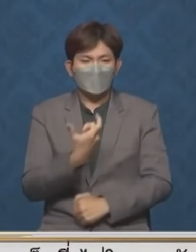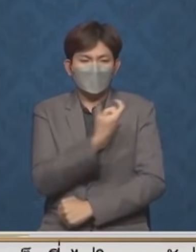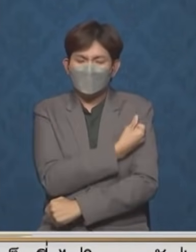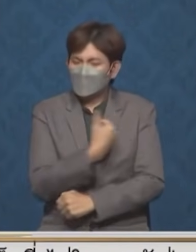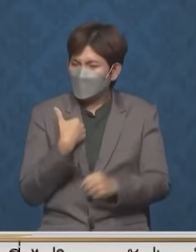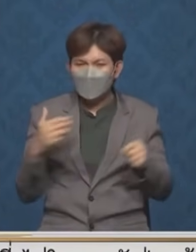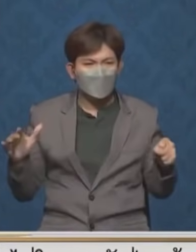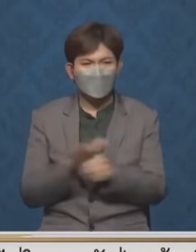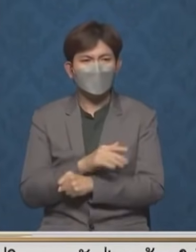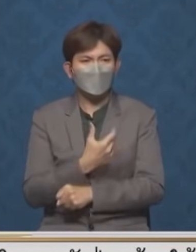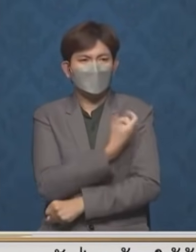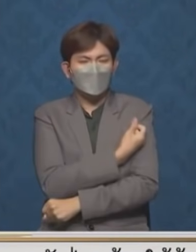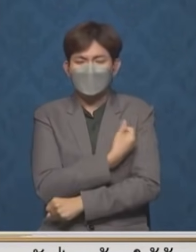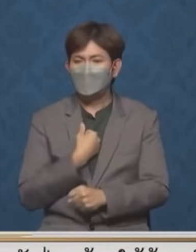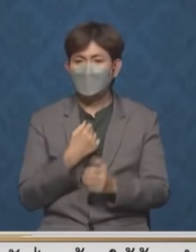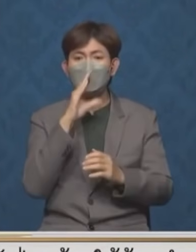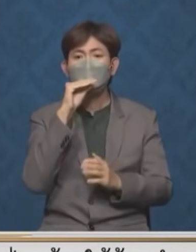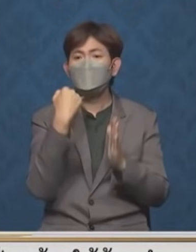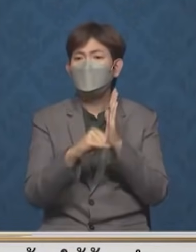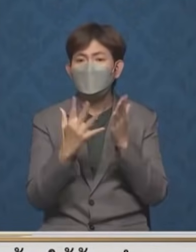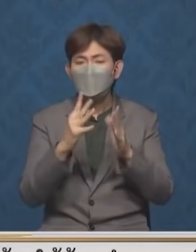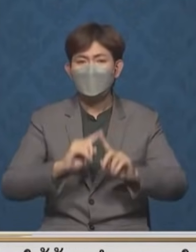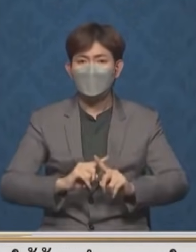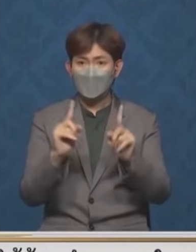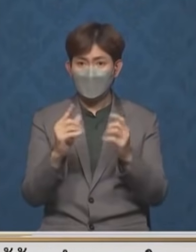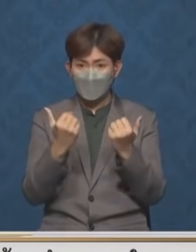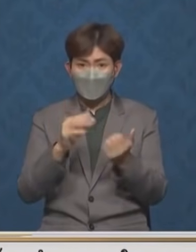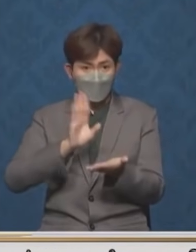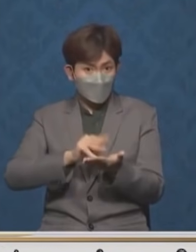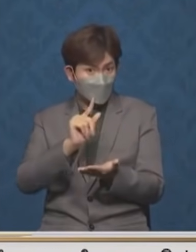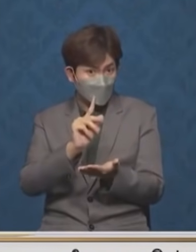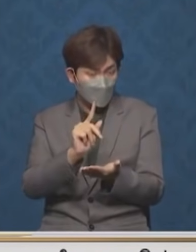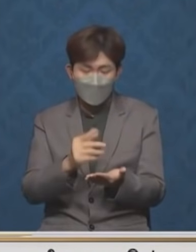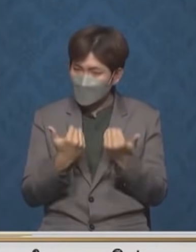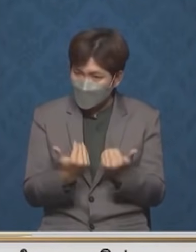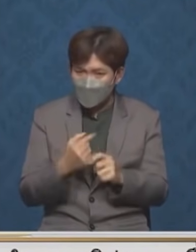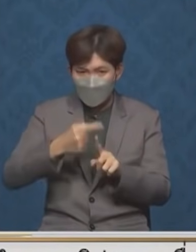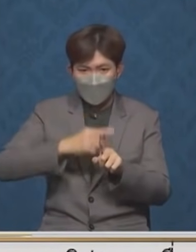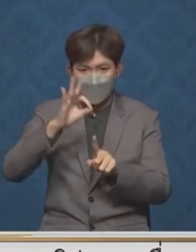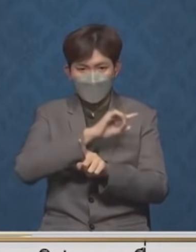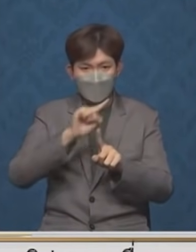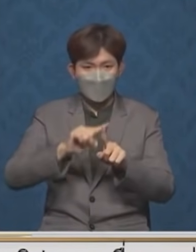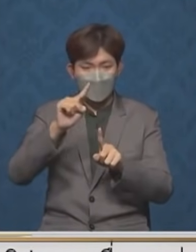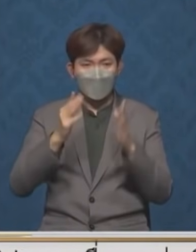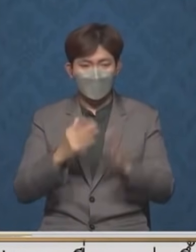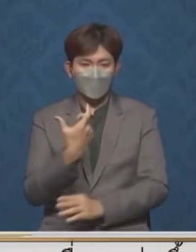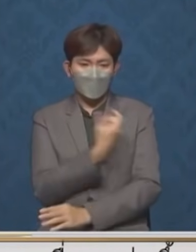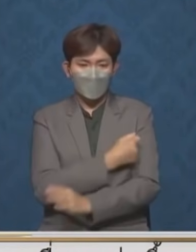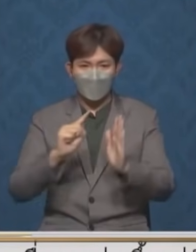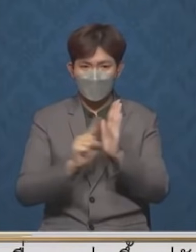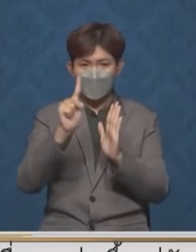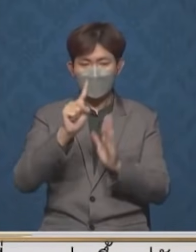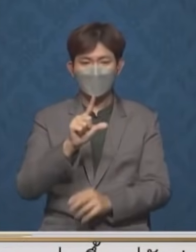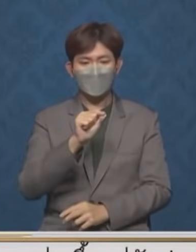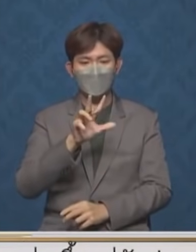แขนแล้วท่านไม่ได้ผิดคำพูดณวันนี้ข้อมูลสดๆร้อนๆวันนี้1กันยายนคนที่ฉีดเข็มแรกมี